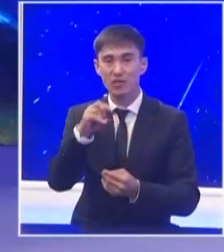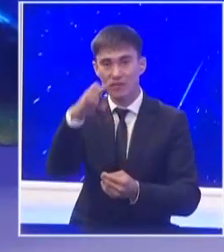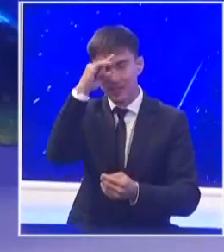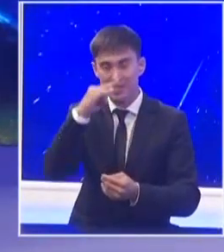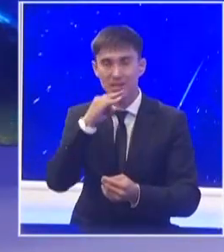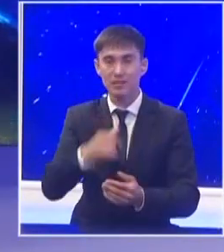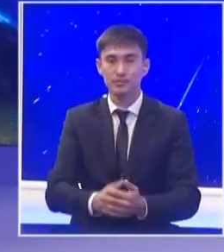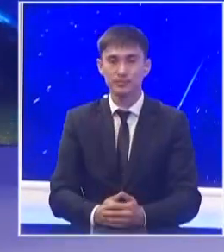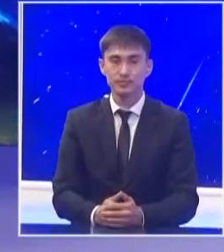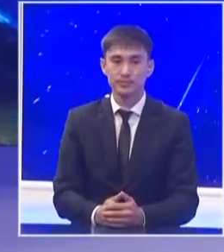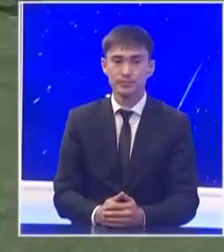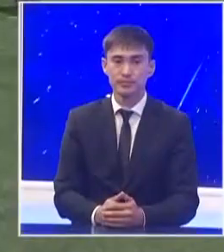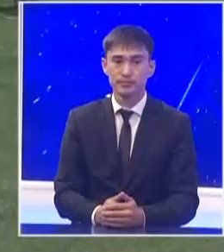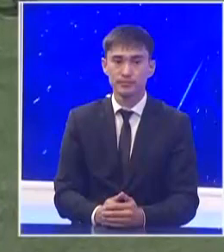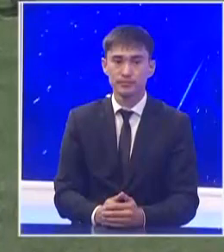символов Казахстана.